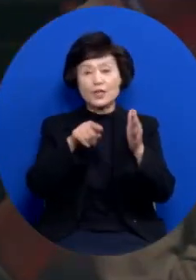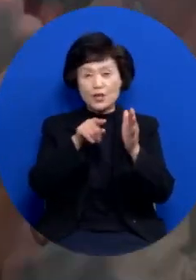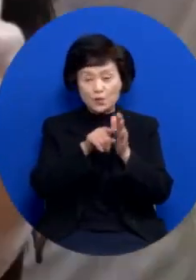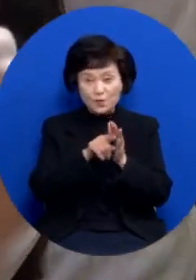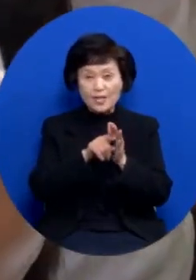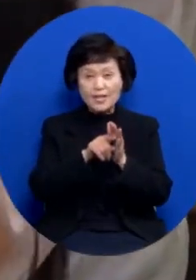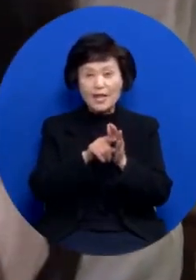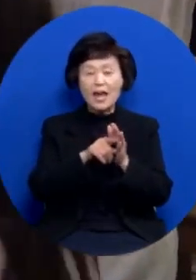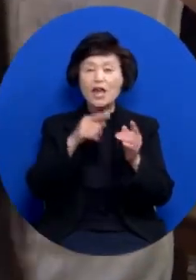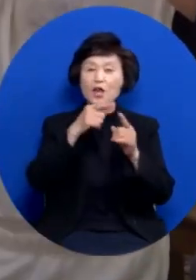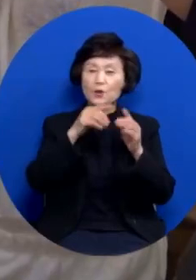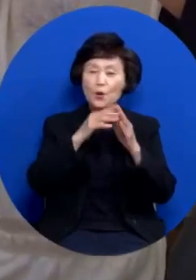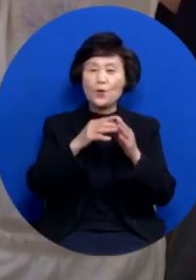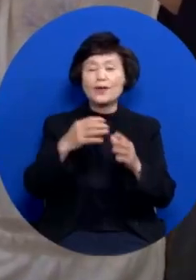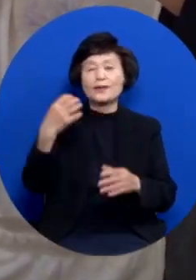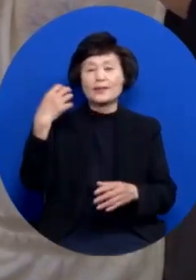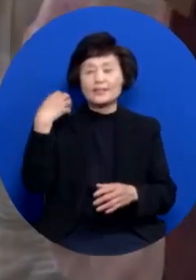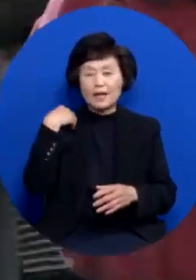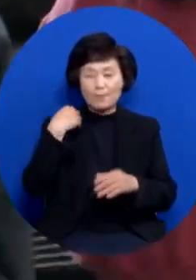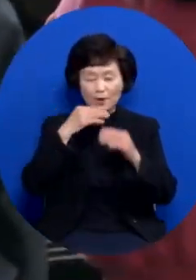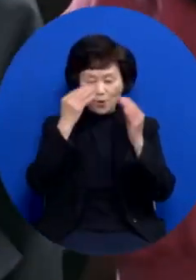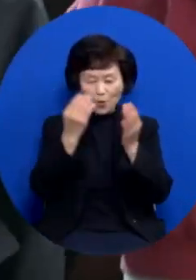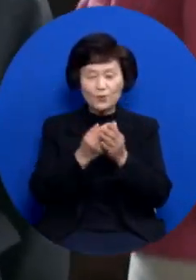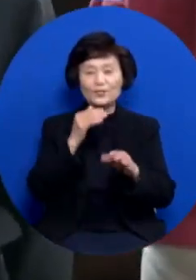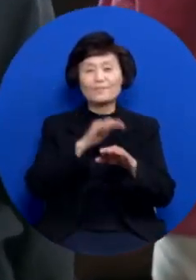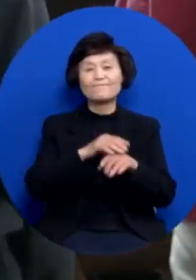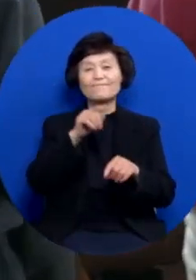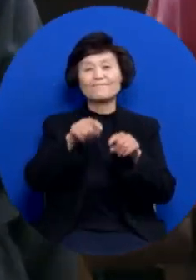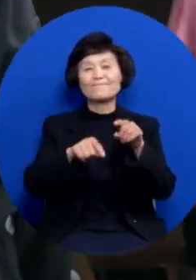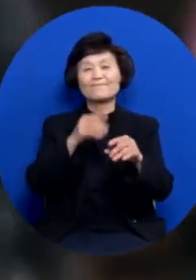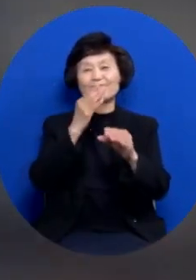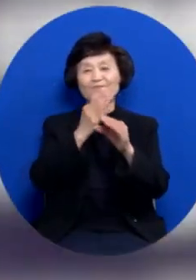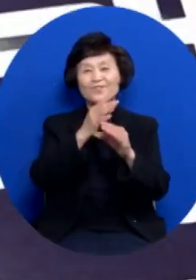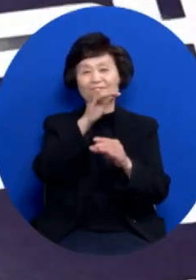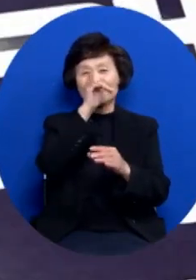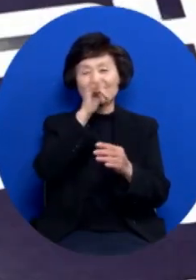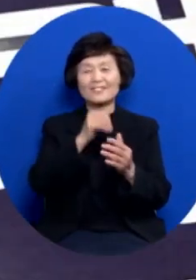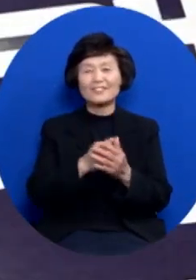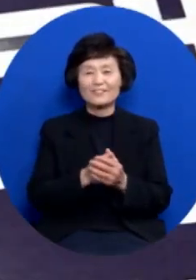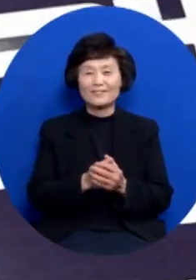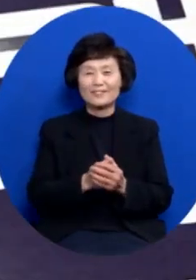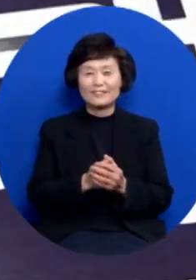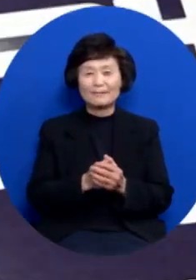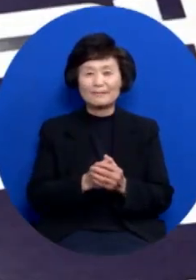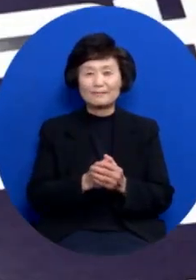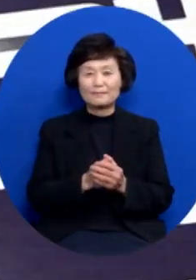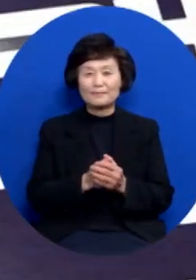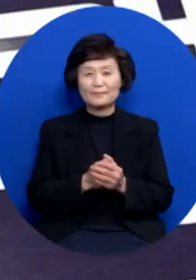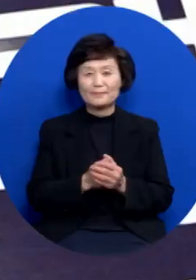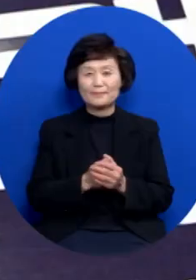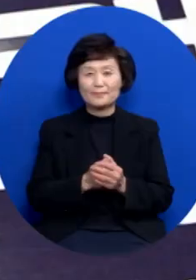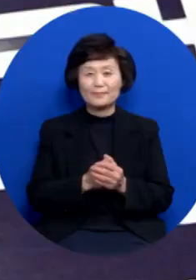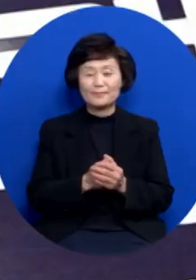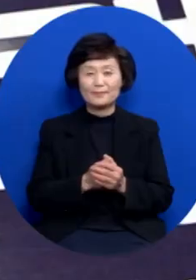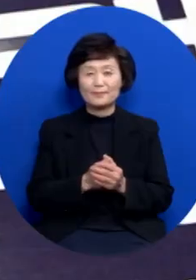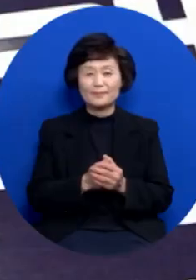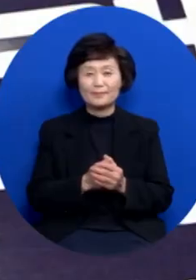세대를 위한 교회의 사명을 온전히 실천하고 있습니다. CTS 뉴스